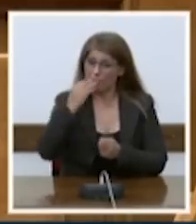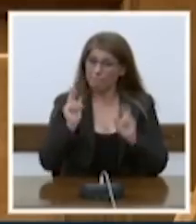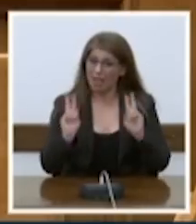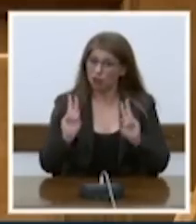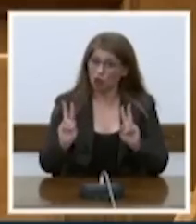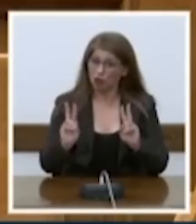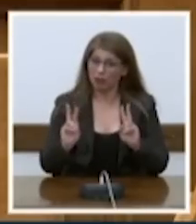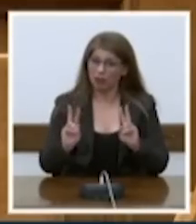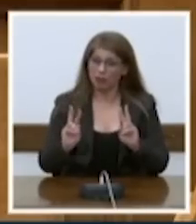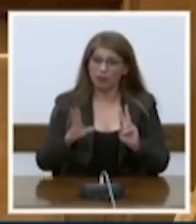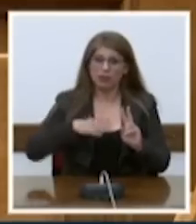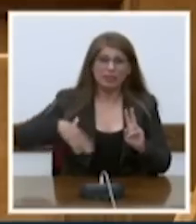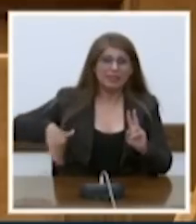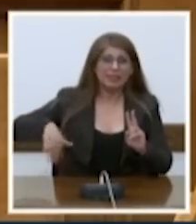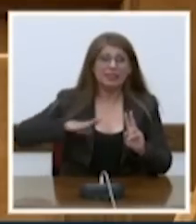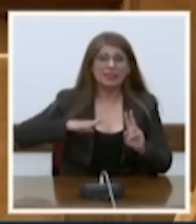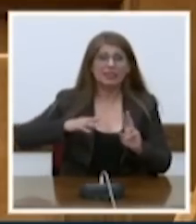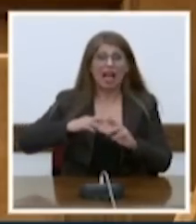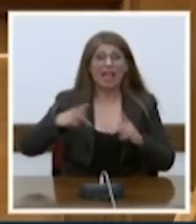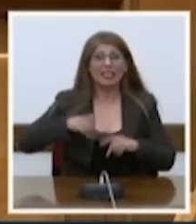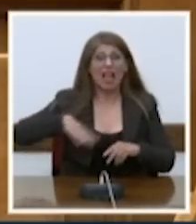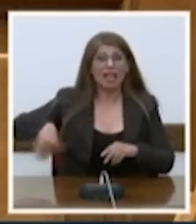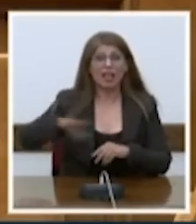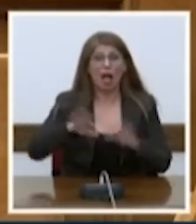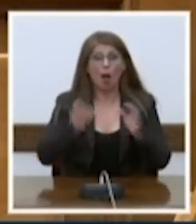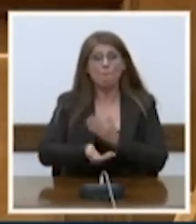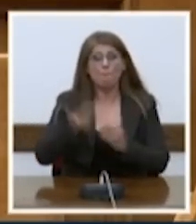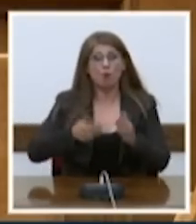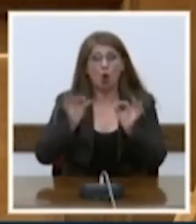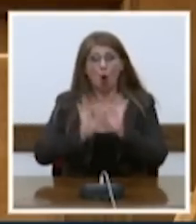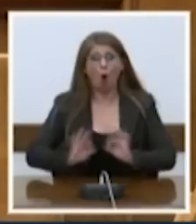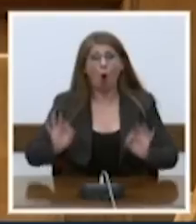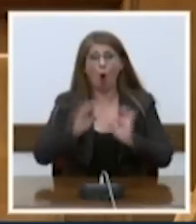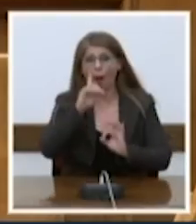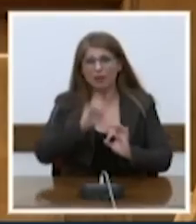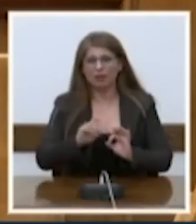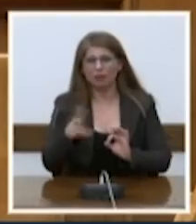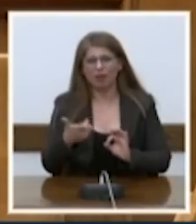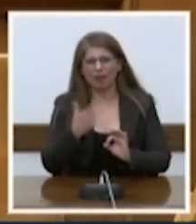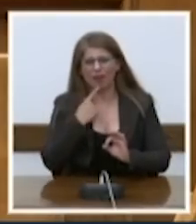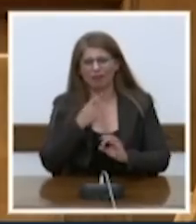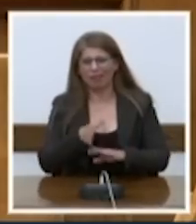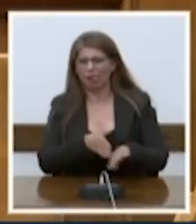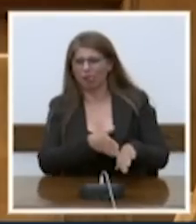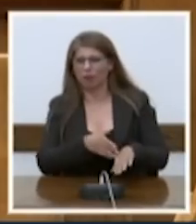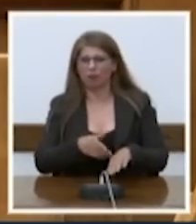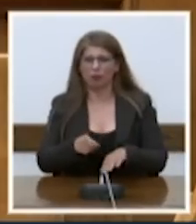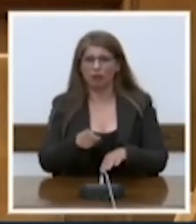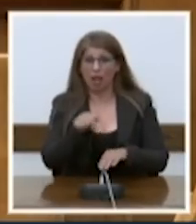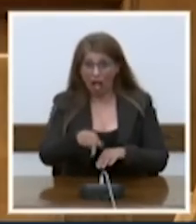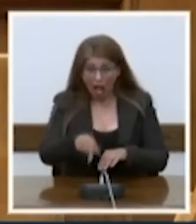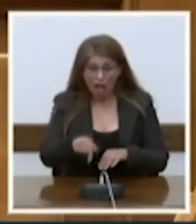αντιλαϊκά προαπαιτούμενα του Ταμείου Ανάκαμψης, όταν έχουν κάνει γαργάρα το ότι πρόκειται για μια